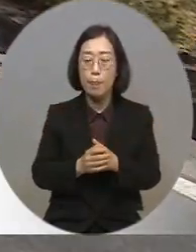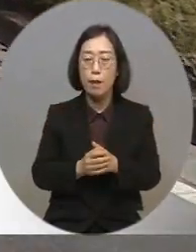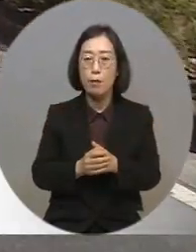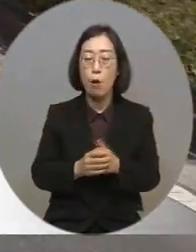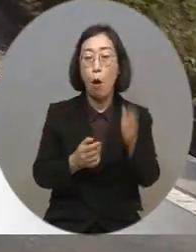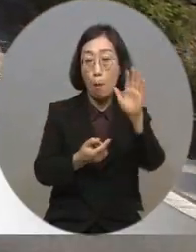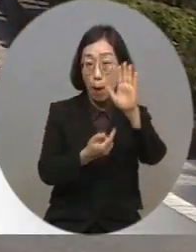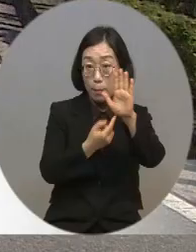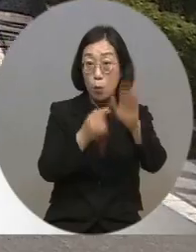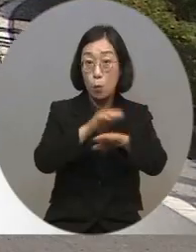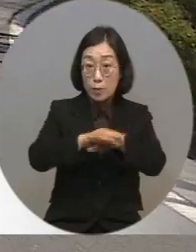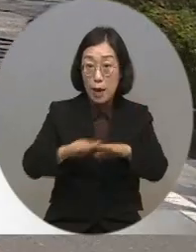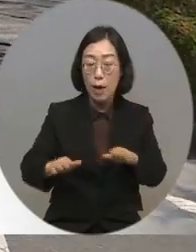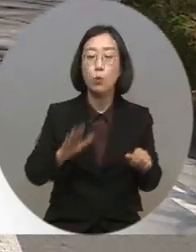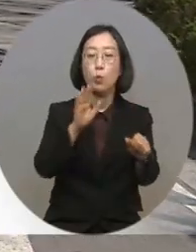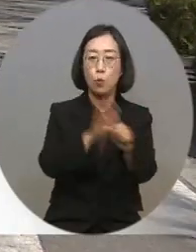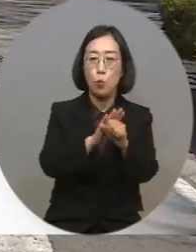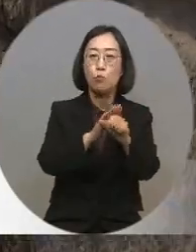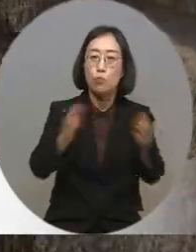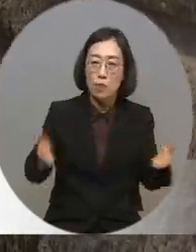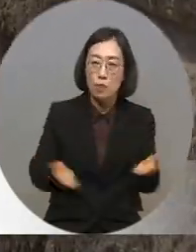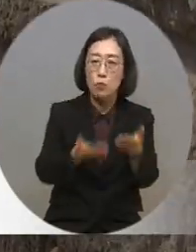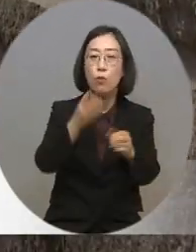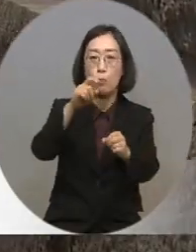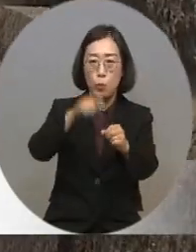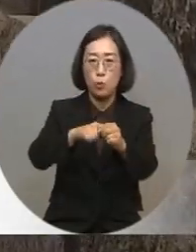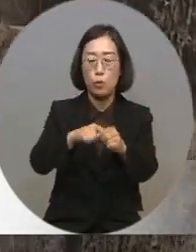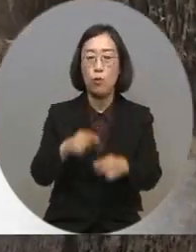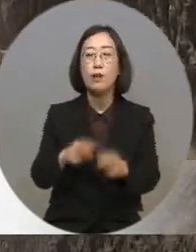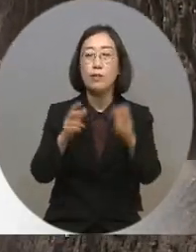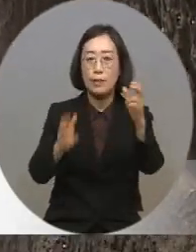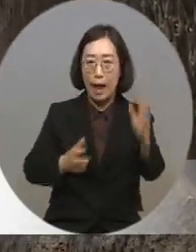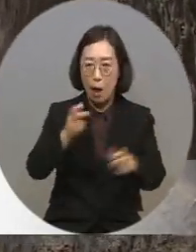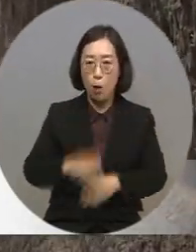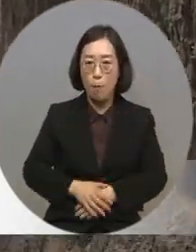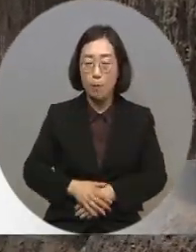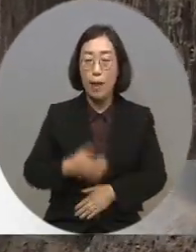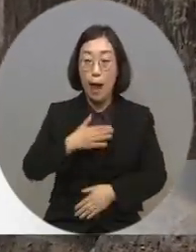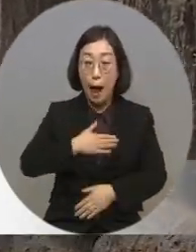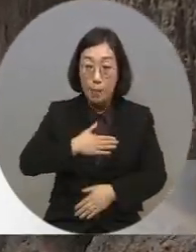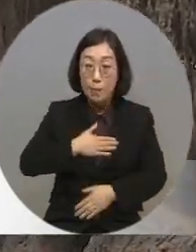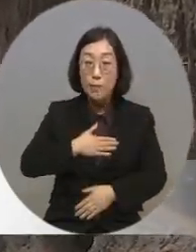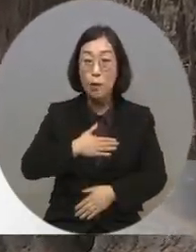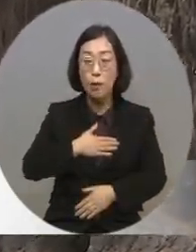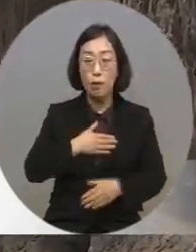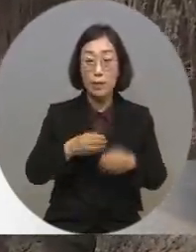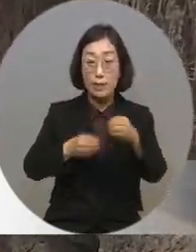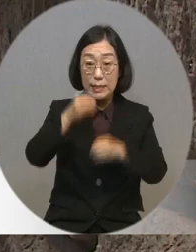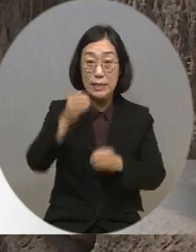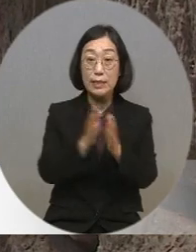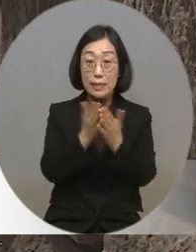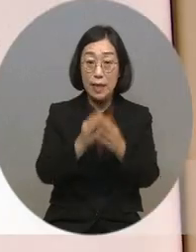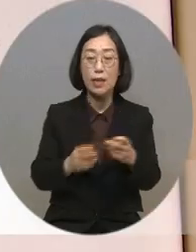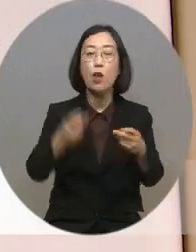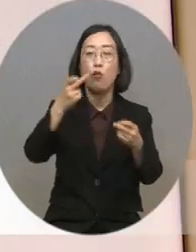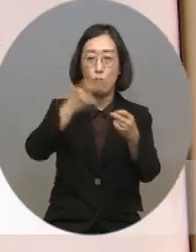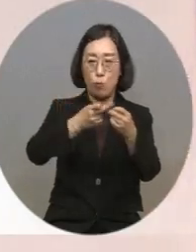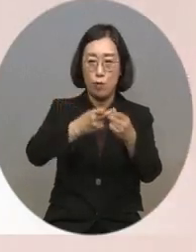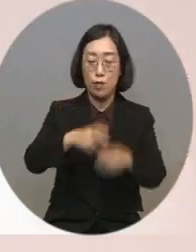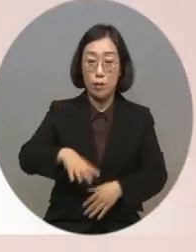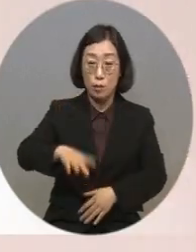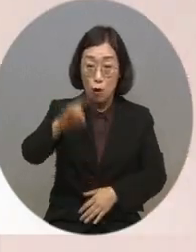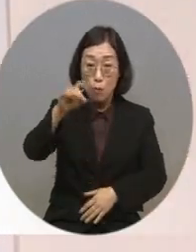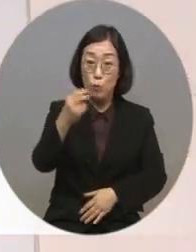있도록 지원해 오고 있습니다. 보리수아레 감성 시집 시리즈 12번째 권이 최유진 시인의 첫